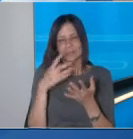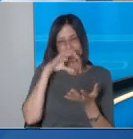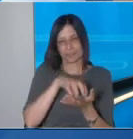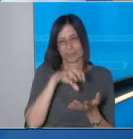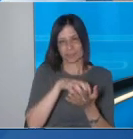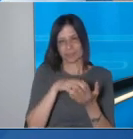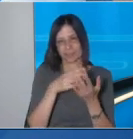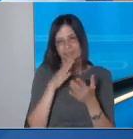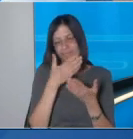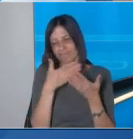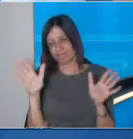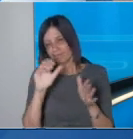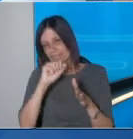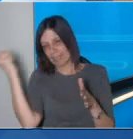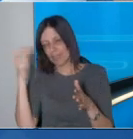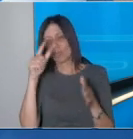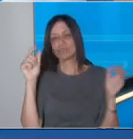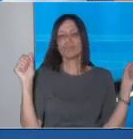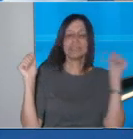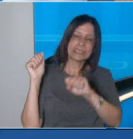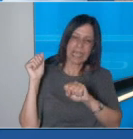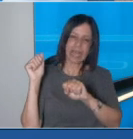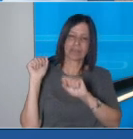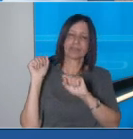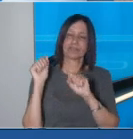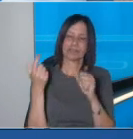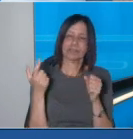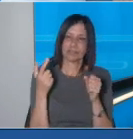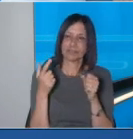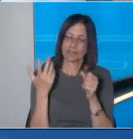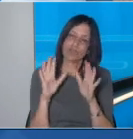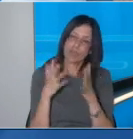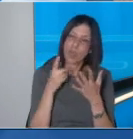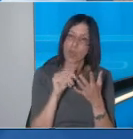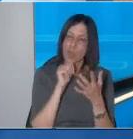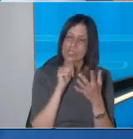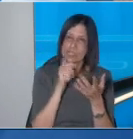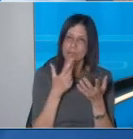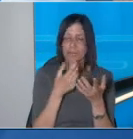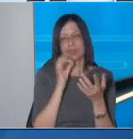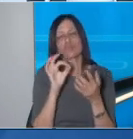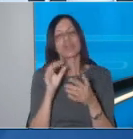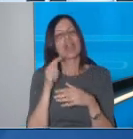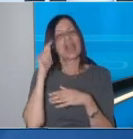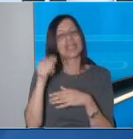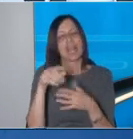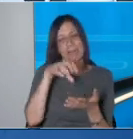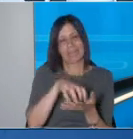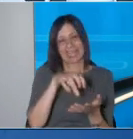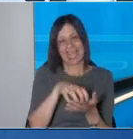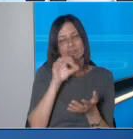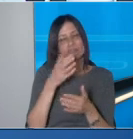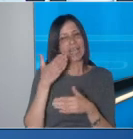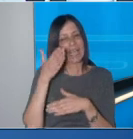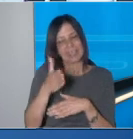מרכז פתח את הדלת, הוא טרק לו אותה על האצבעות. כן, אבל אתה יודע, רונן, צריך... שהוא גם לא רוצה בזה. כדי להגיע למרכז הזה, כדי